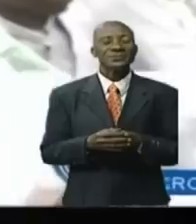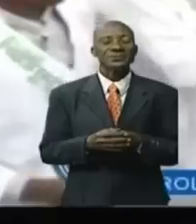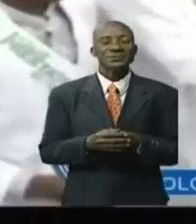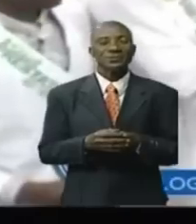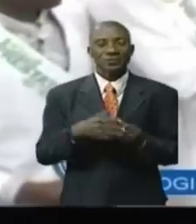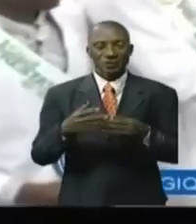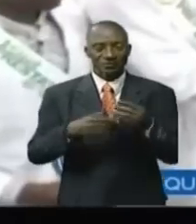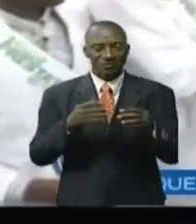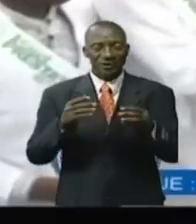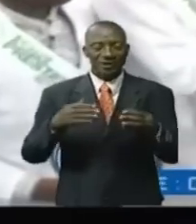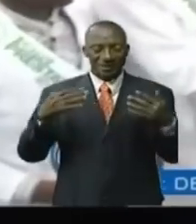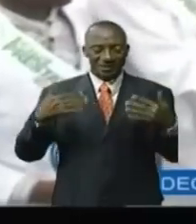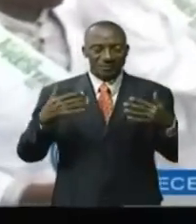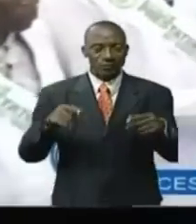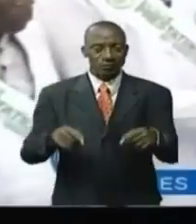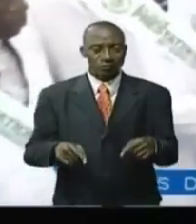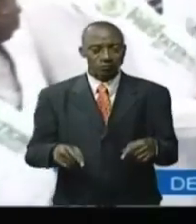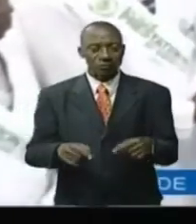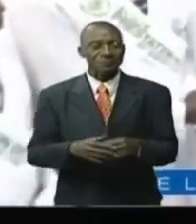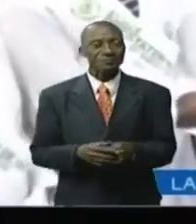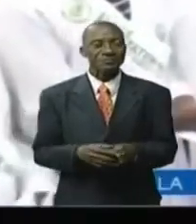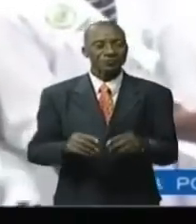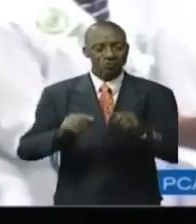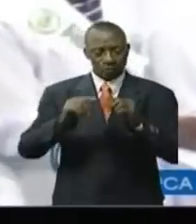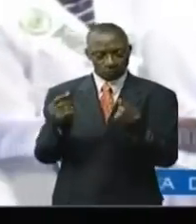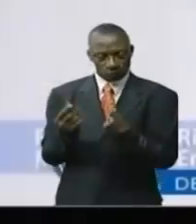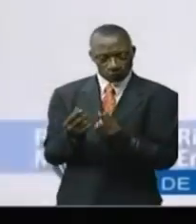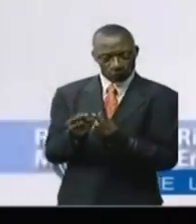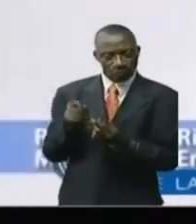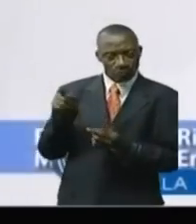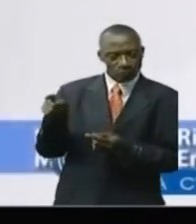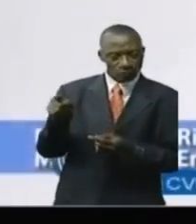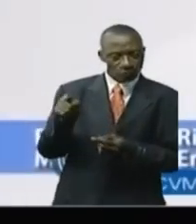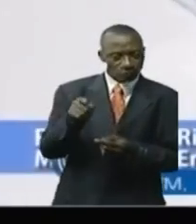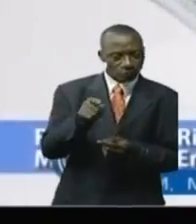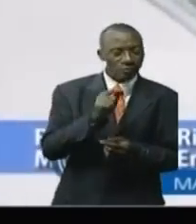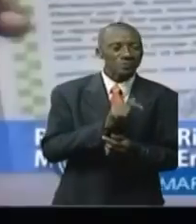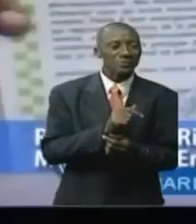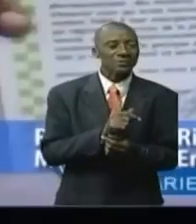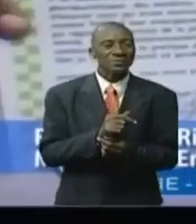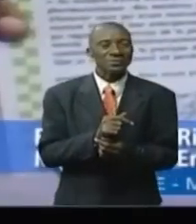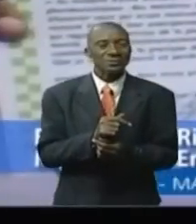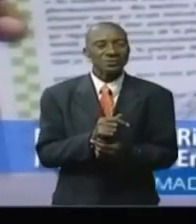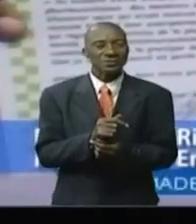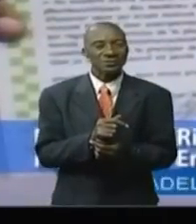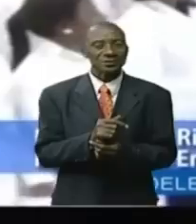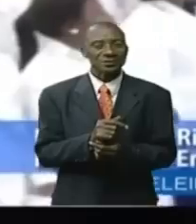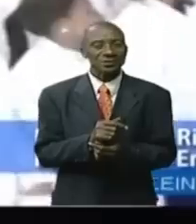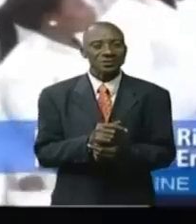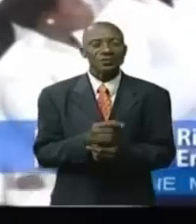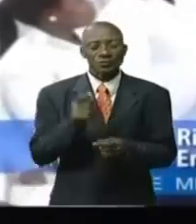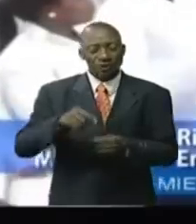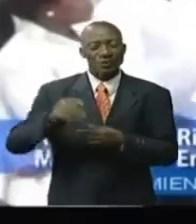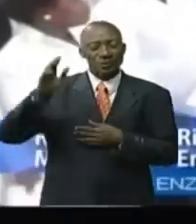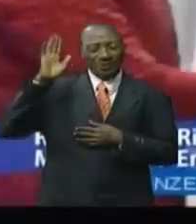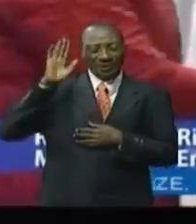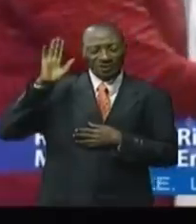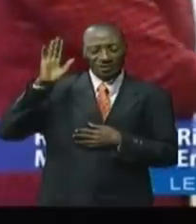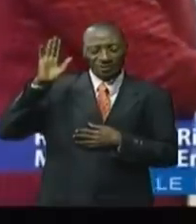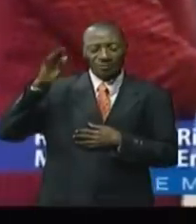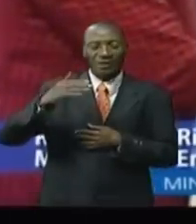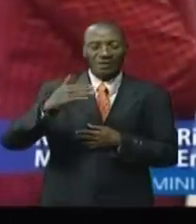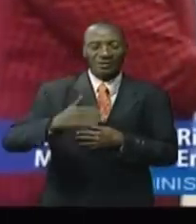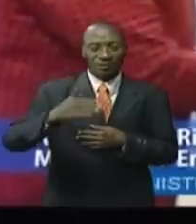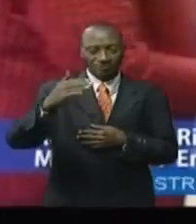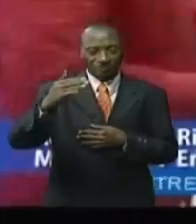l'Ontario. À noter que ces lauréats en séance tenante reçu chacun la carte des membres. L'attestation de prestation de serment et un vade-mecum a